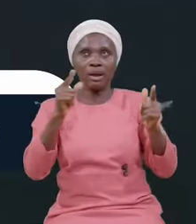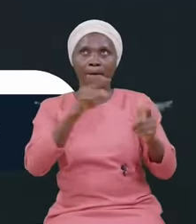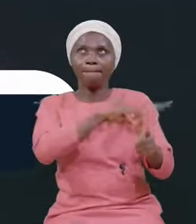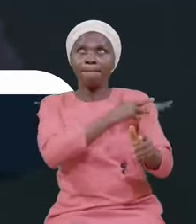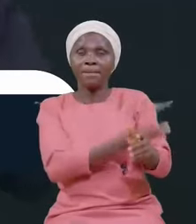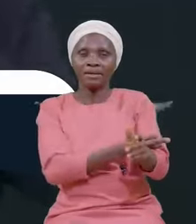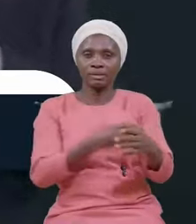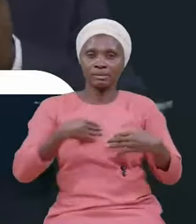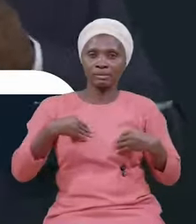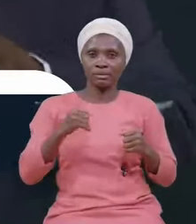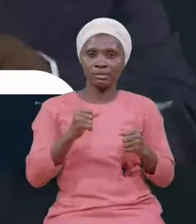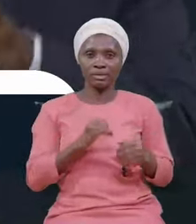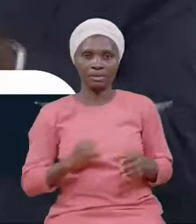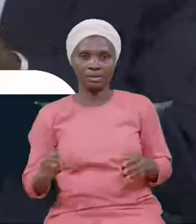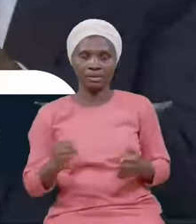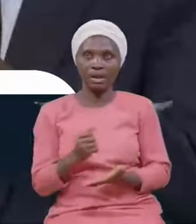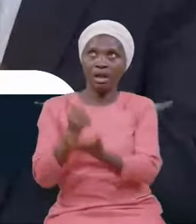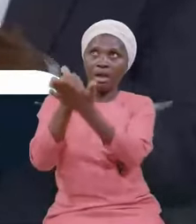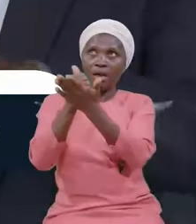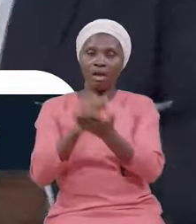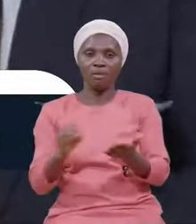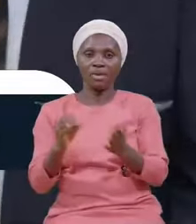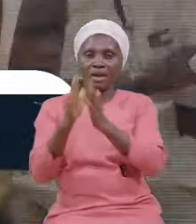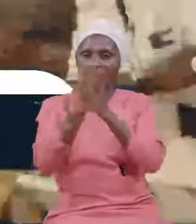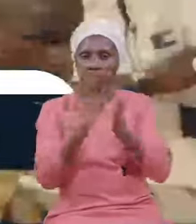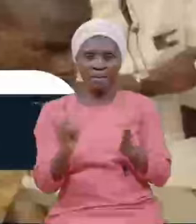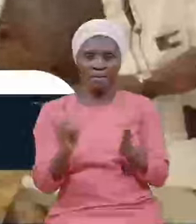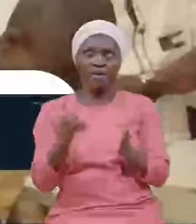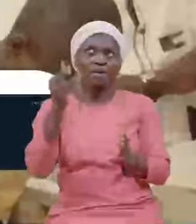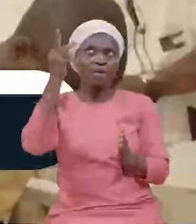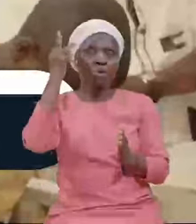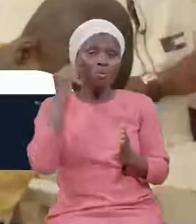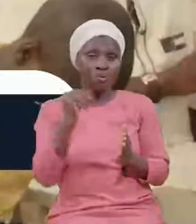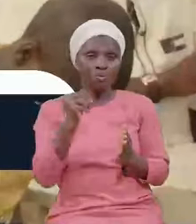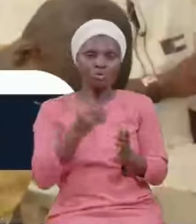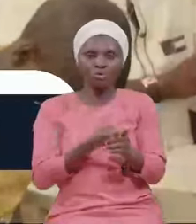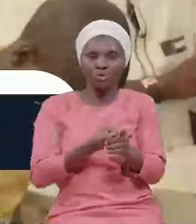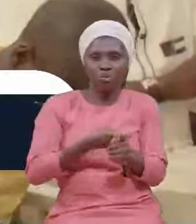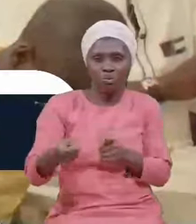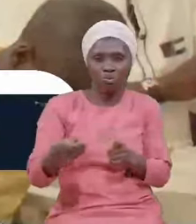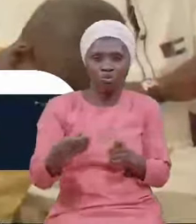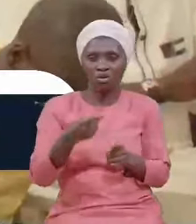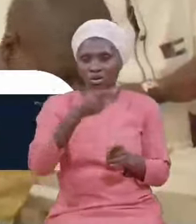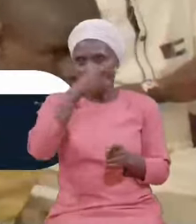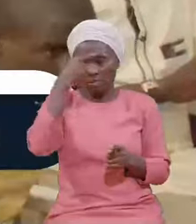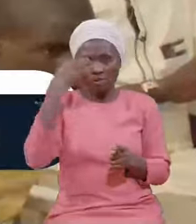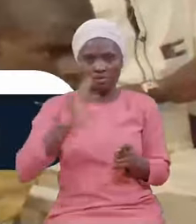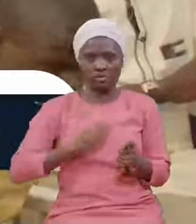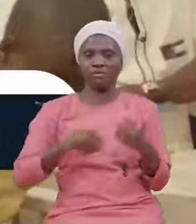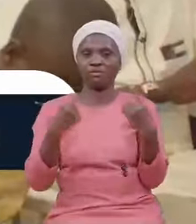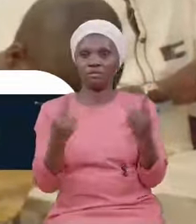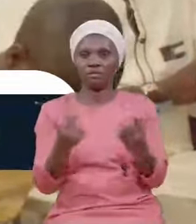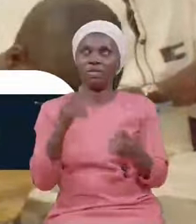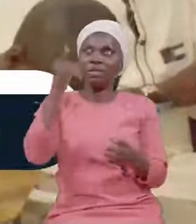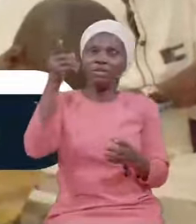celui qui est grand, puissant, qui aide, qui intercède, Jésus,